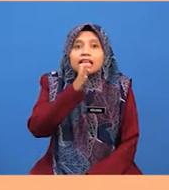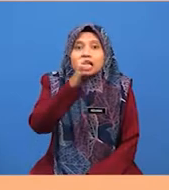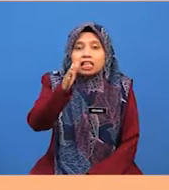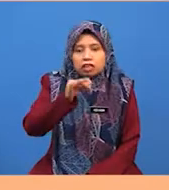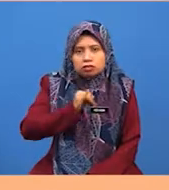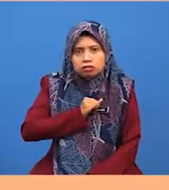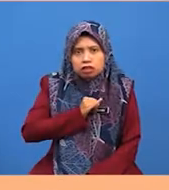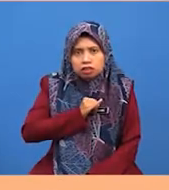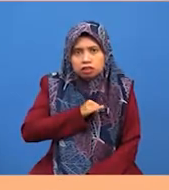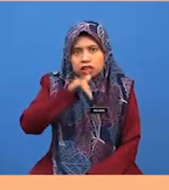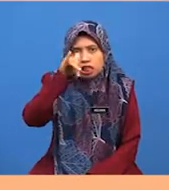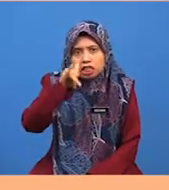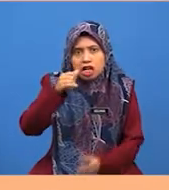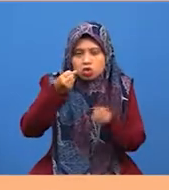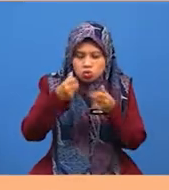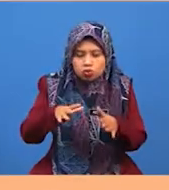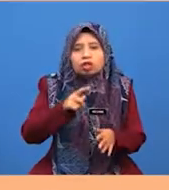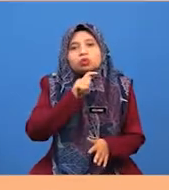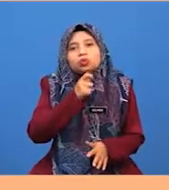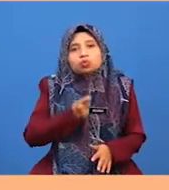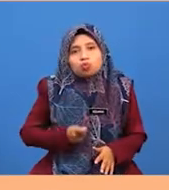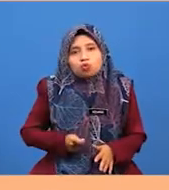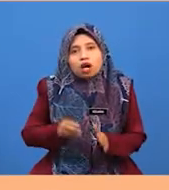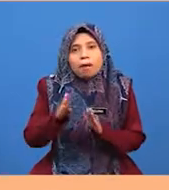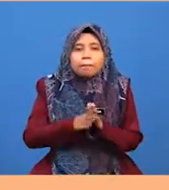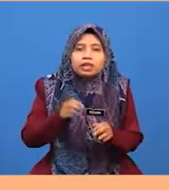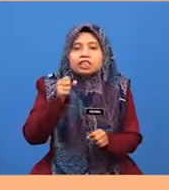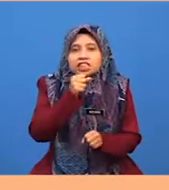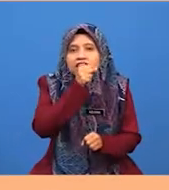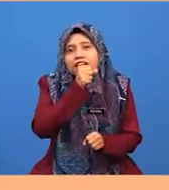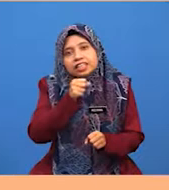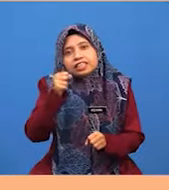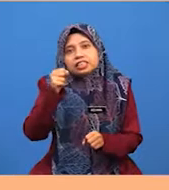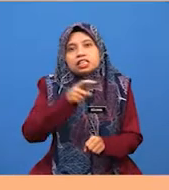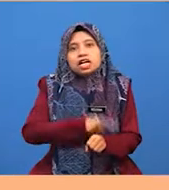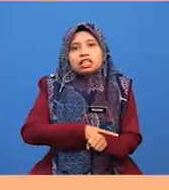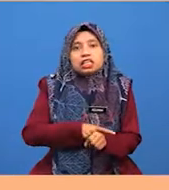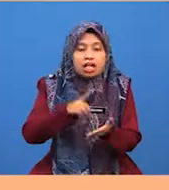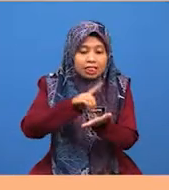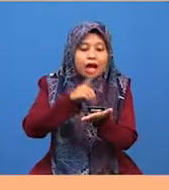Nenek saya yang sudah tua bernyanyi di dapur.